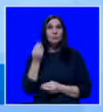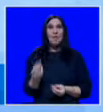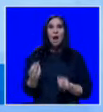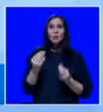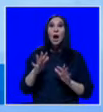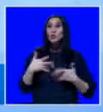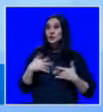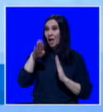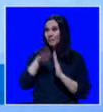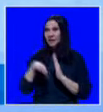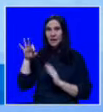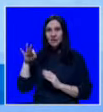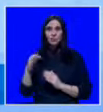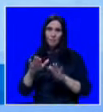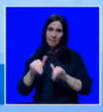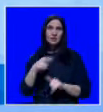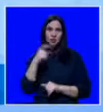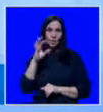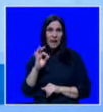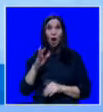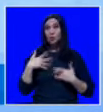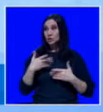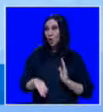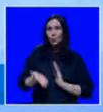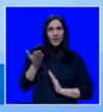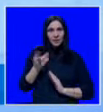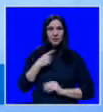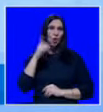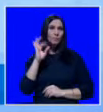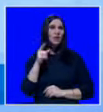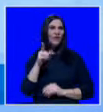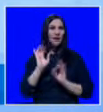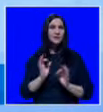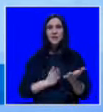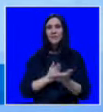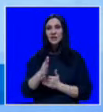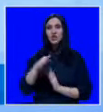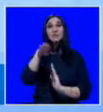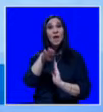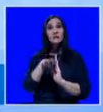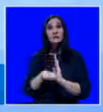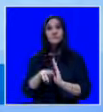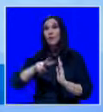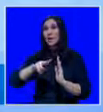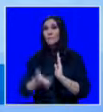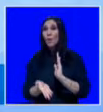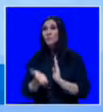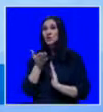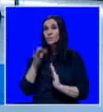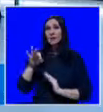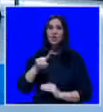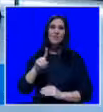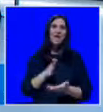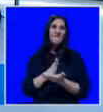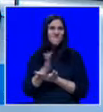приемайте 150. Ако искате да го повишите, приемайте 50. Това е истинския начин да снижим или повишим качеството, а не